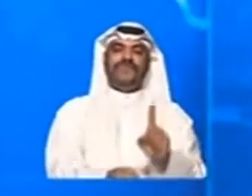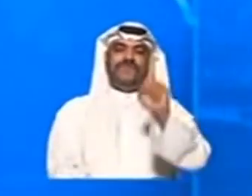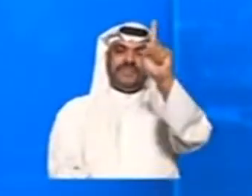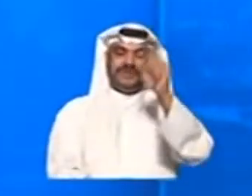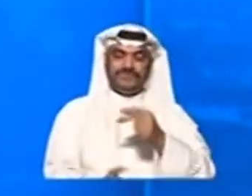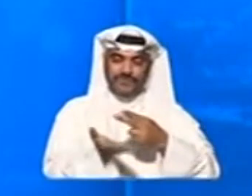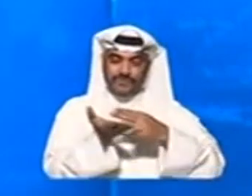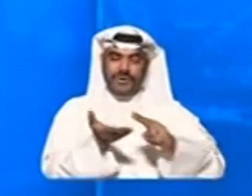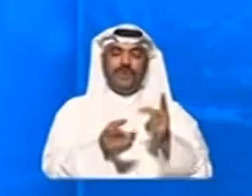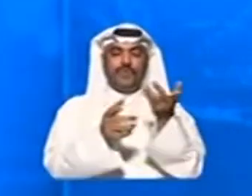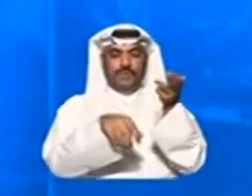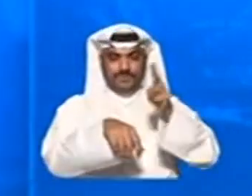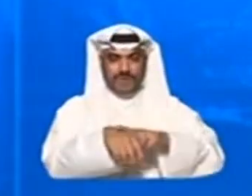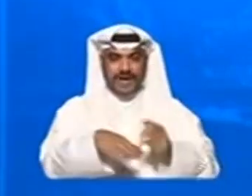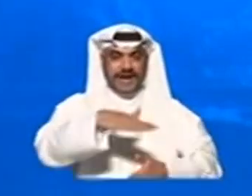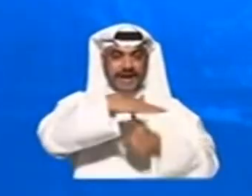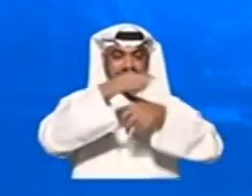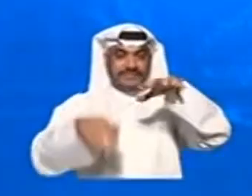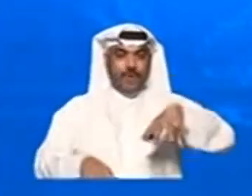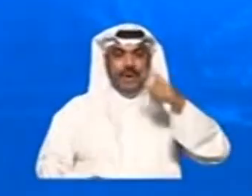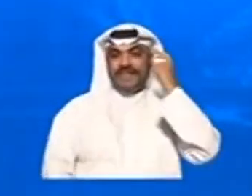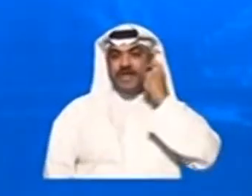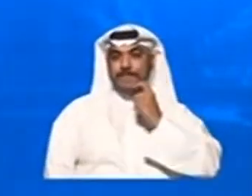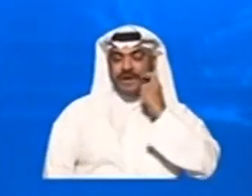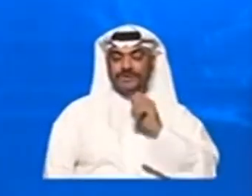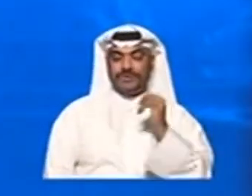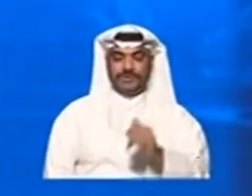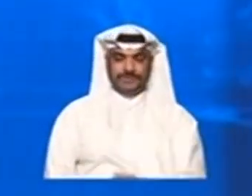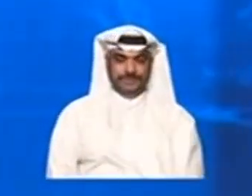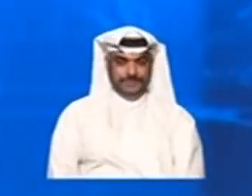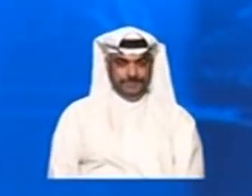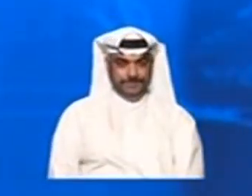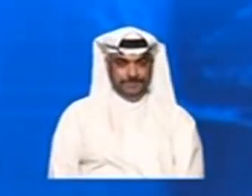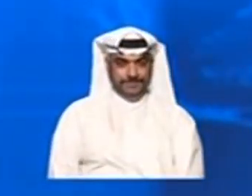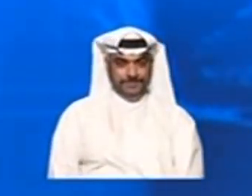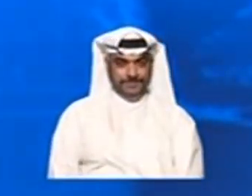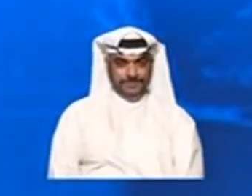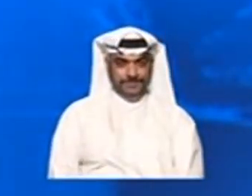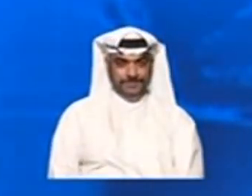آل نهيان رئيس دولة الإمارات العربية المتحدة الشقيقة.